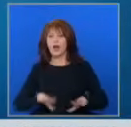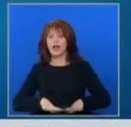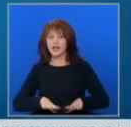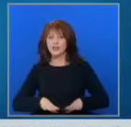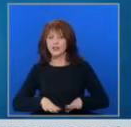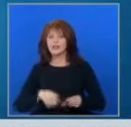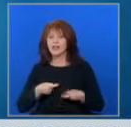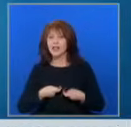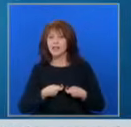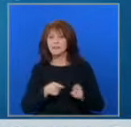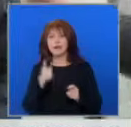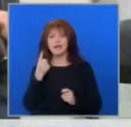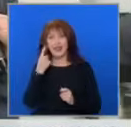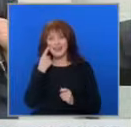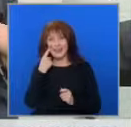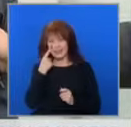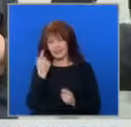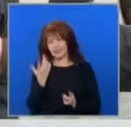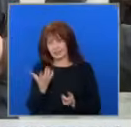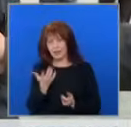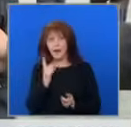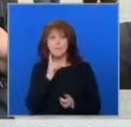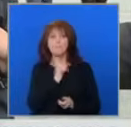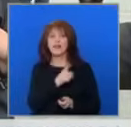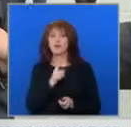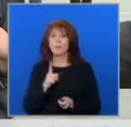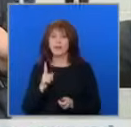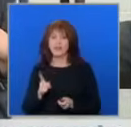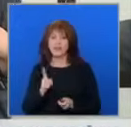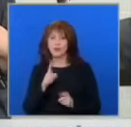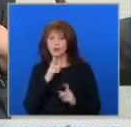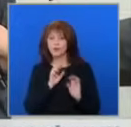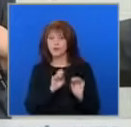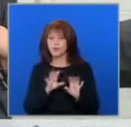тестово предупредително съобщение. Стреснахме се. Първоначално не разбрахме